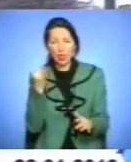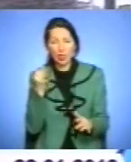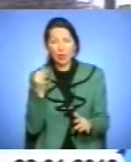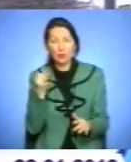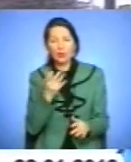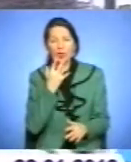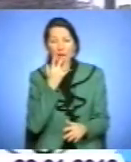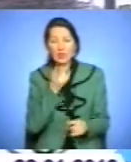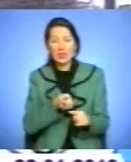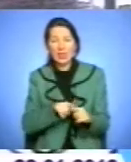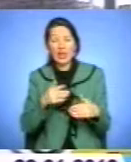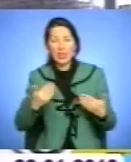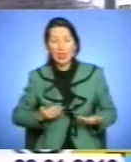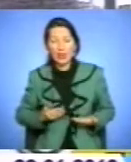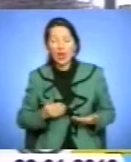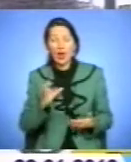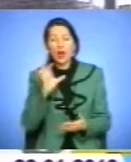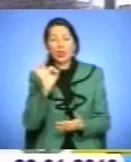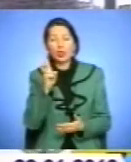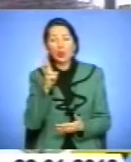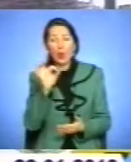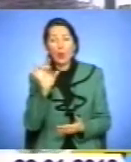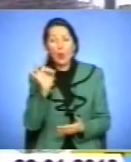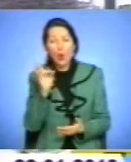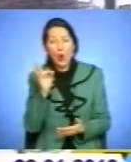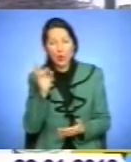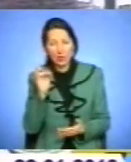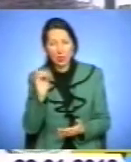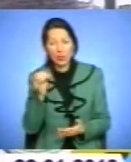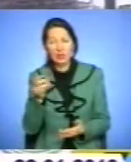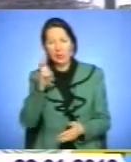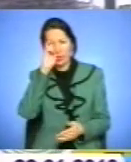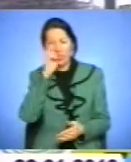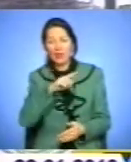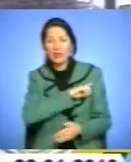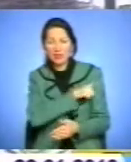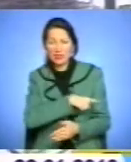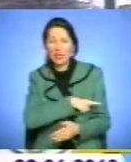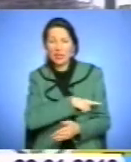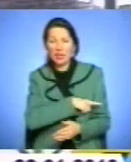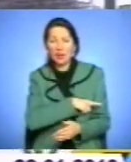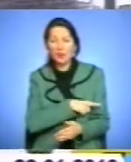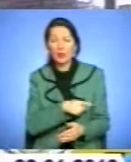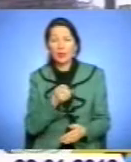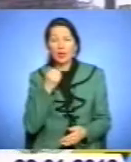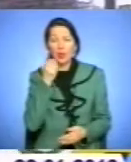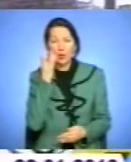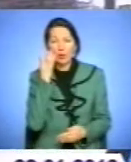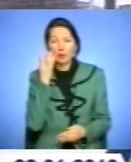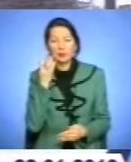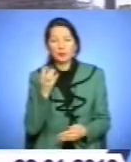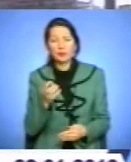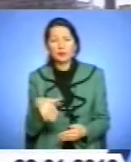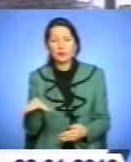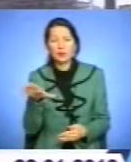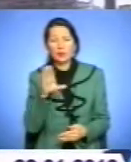яка живе в соборній державі, передусім сильна єдністю народу. Коли